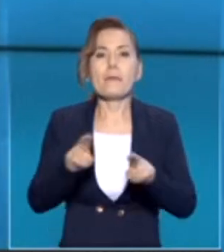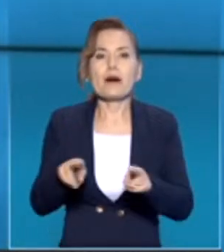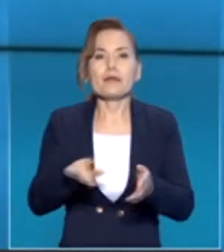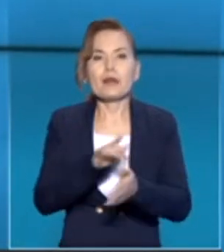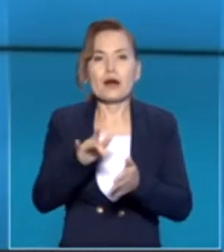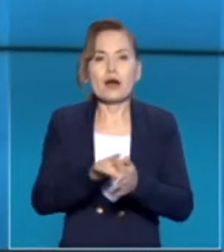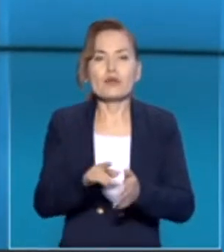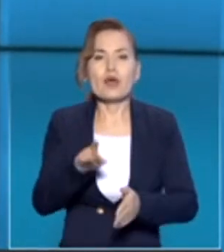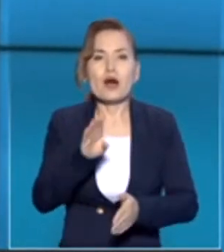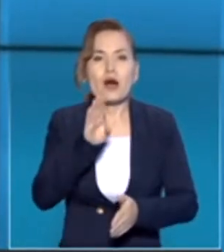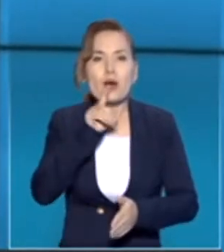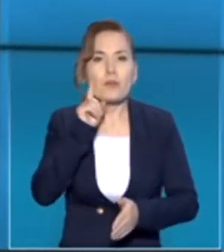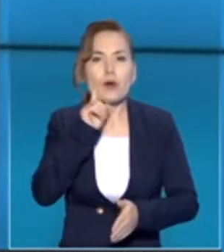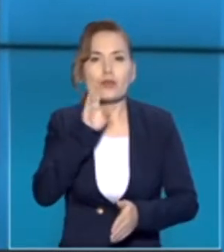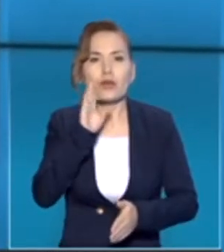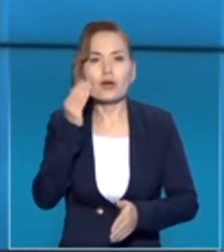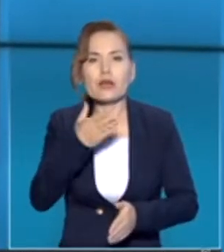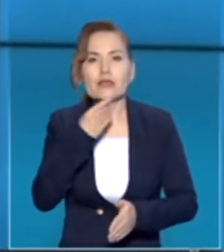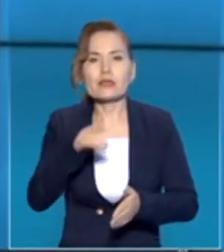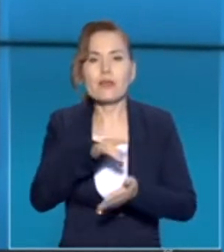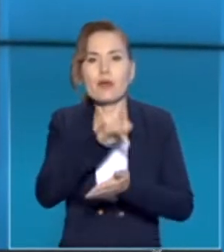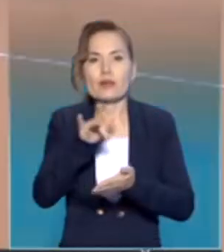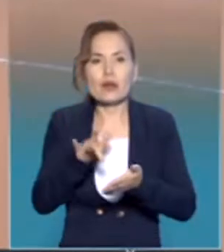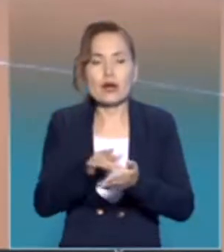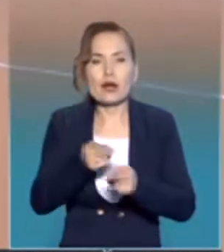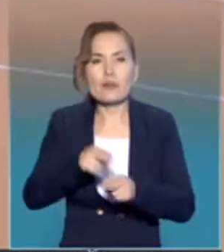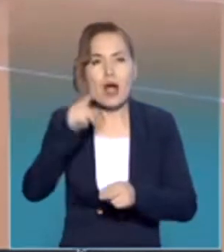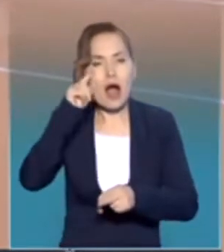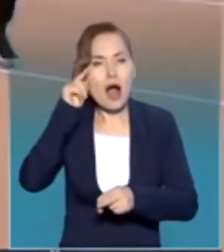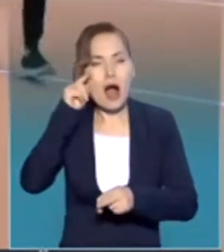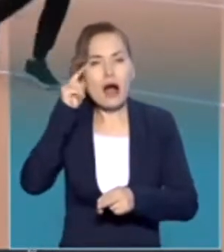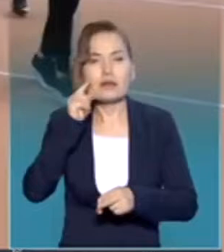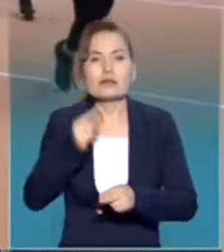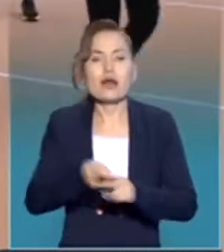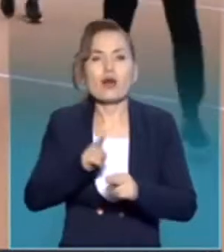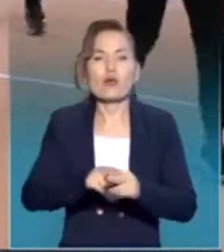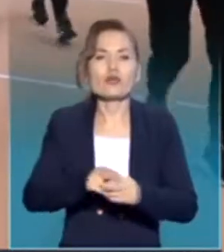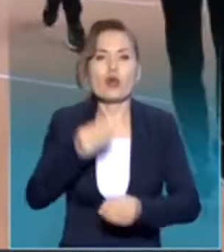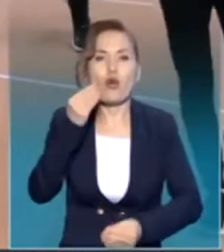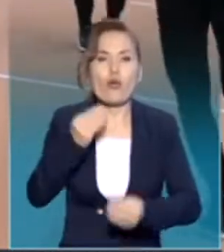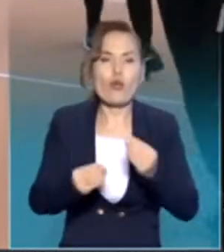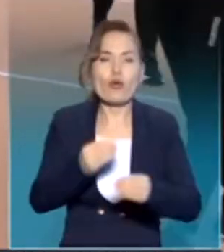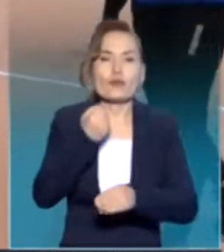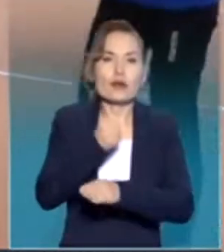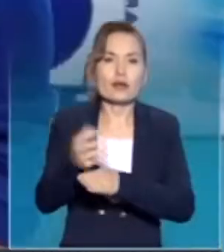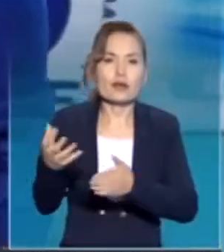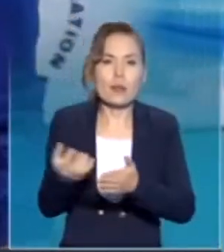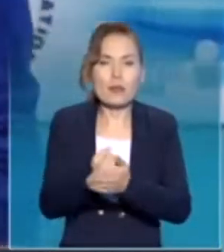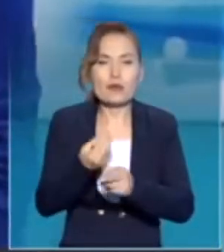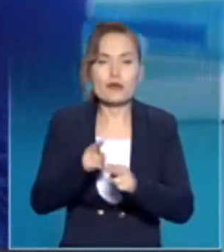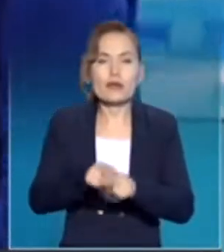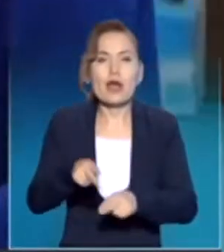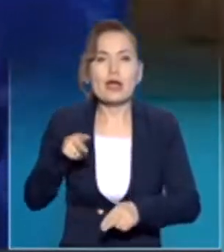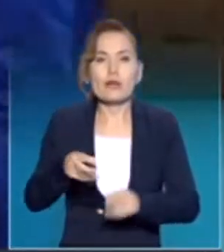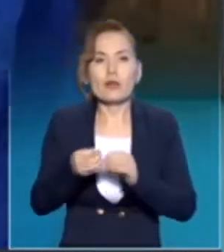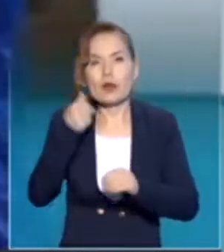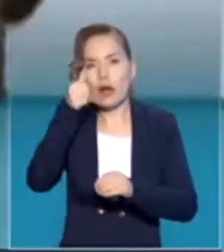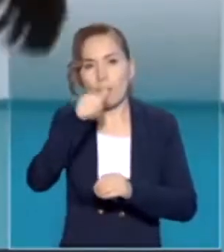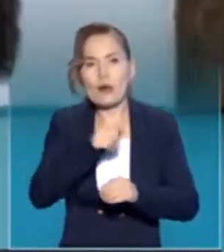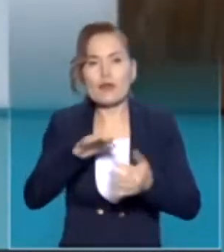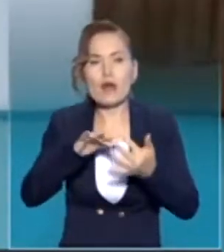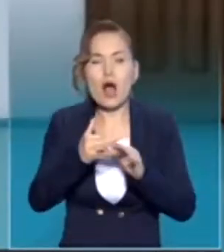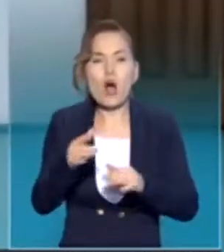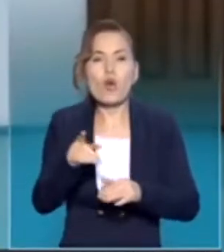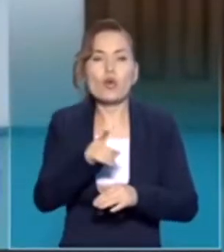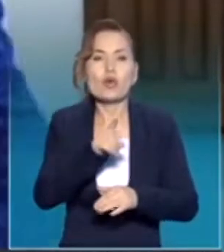Қылжарлы қыздар жуырда Семейде өткен Азияның клубтық чемпионатында тұңғыш рет топ жарды. Жергілікті азамат Қайырбек Хамзин 2014 жылы ауыл